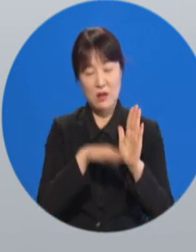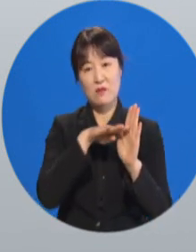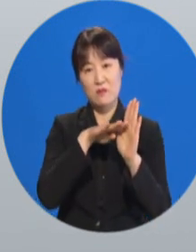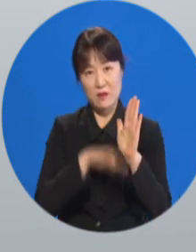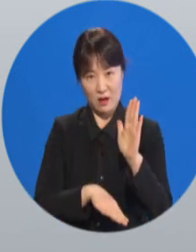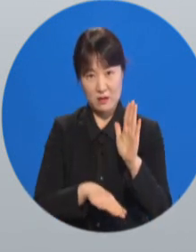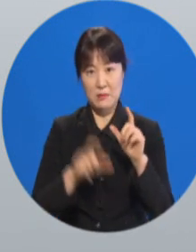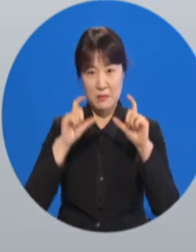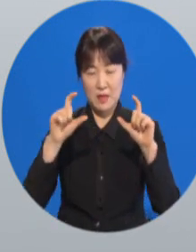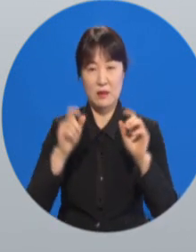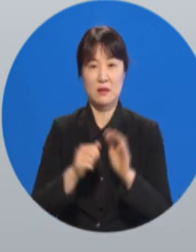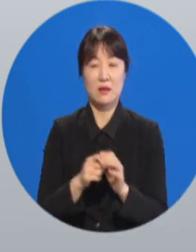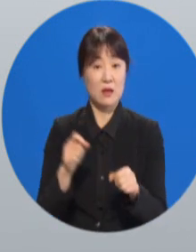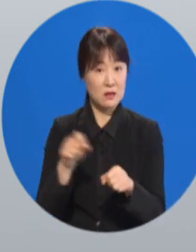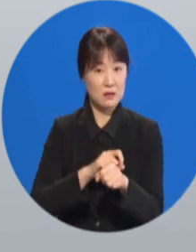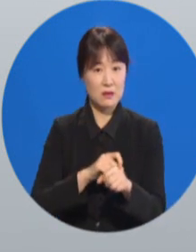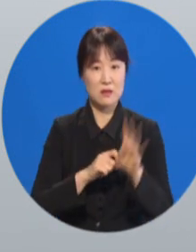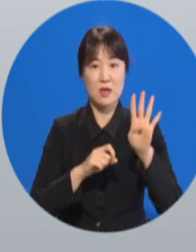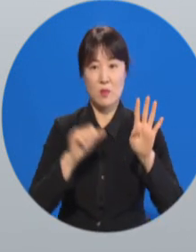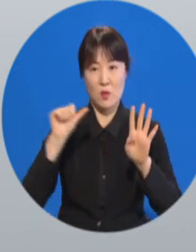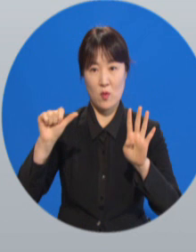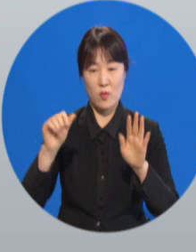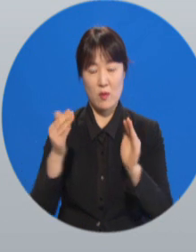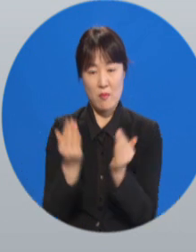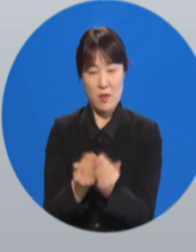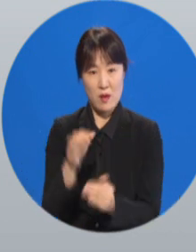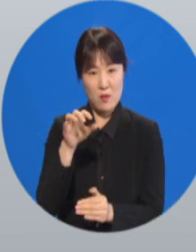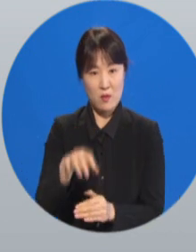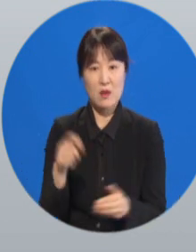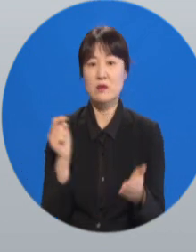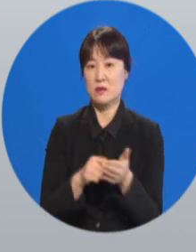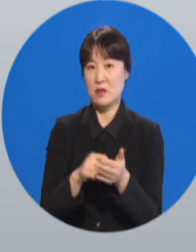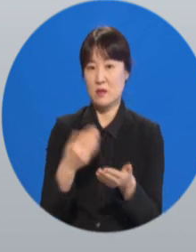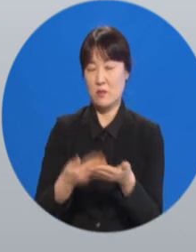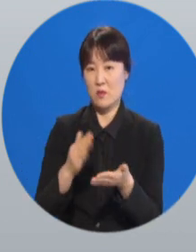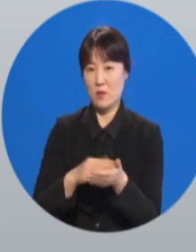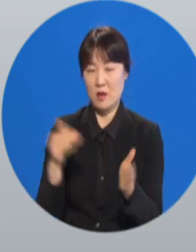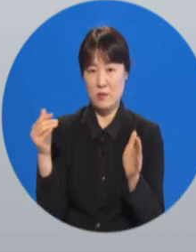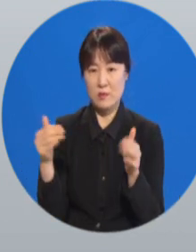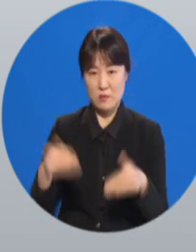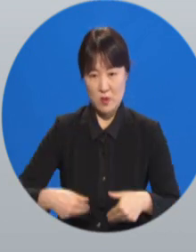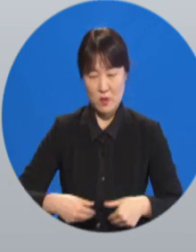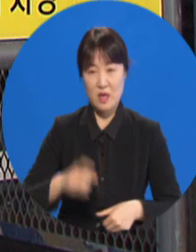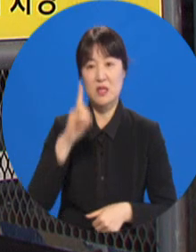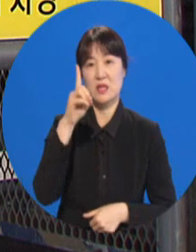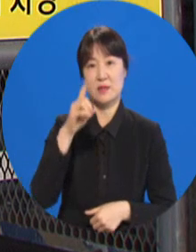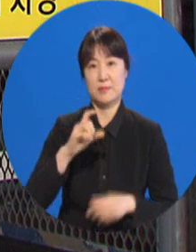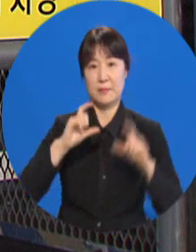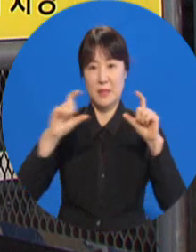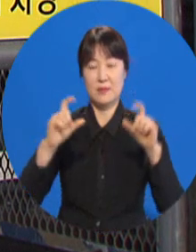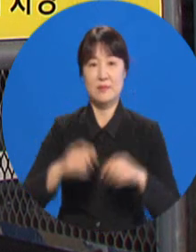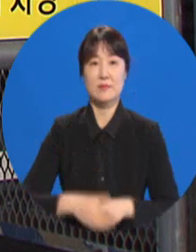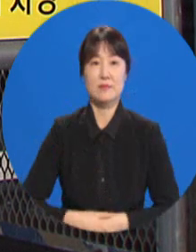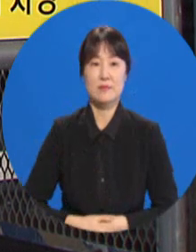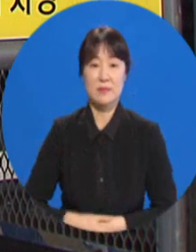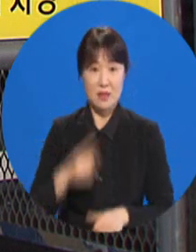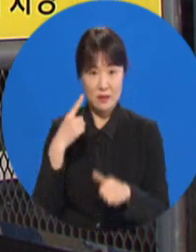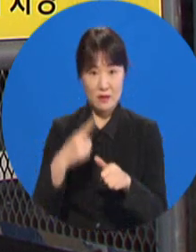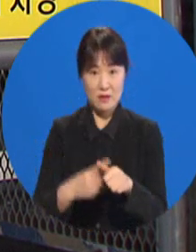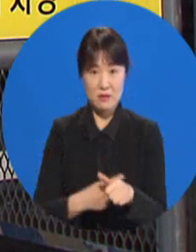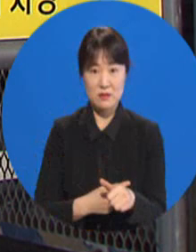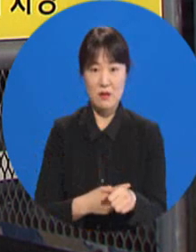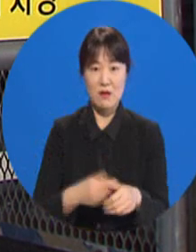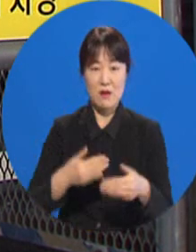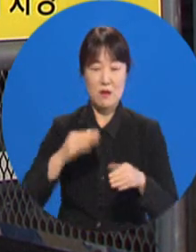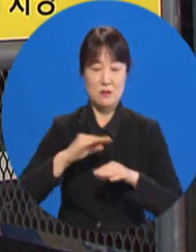받았고 특히 4번과 5번 선석은 긴급 보강이 필요한 D등급을 받았습니다. 이에 따라 차량들의 통과